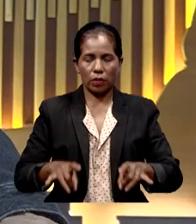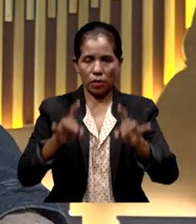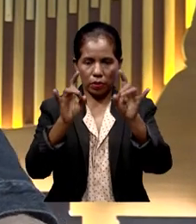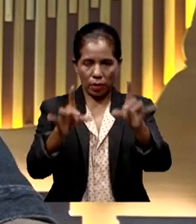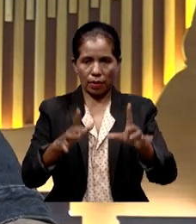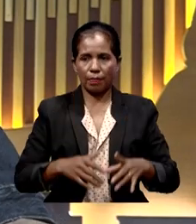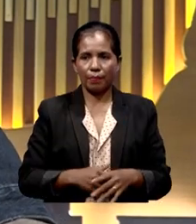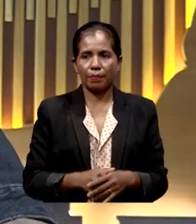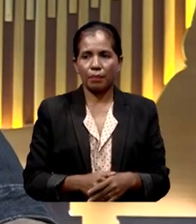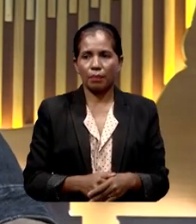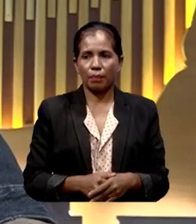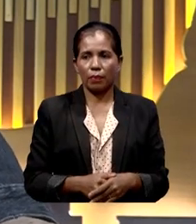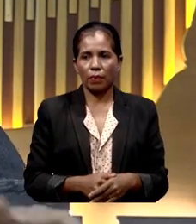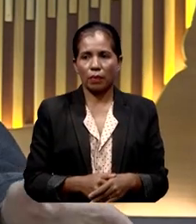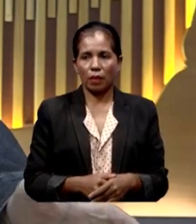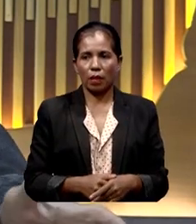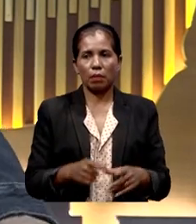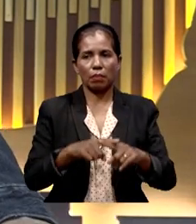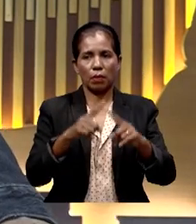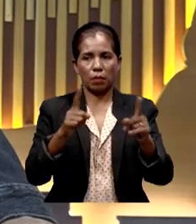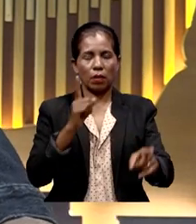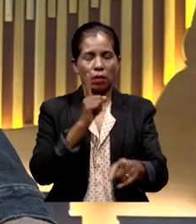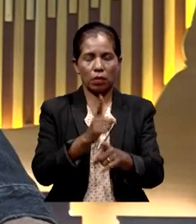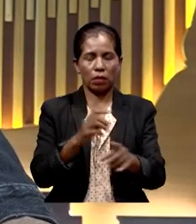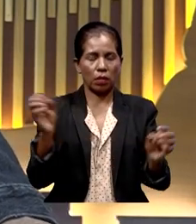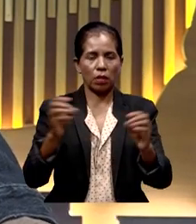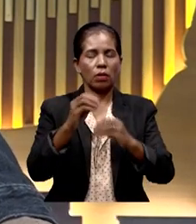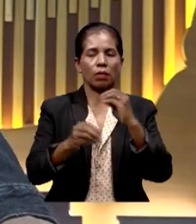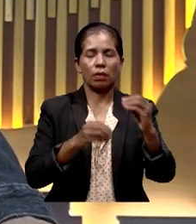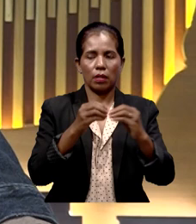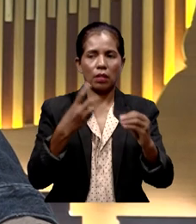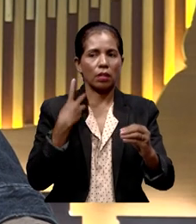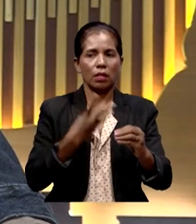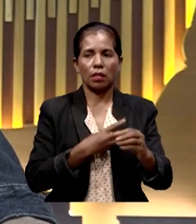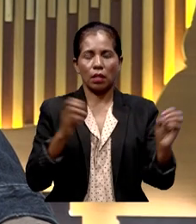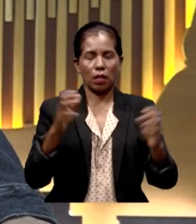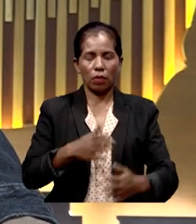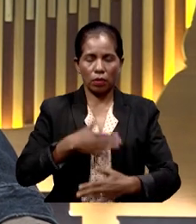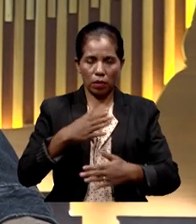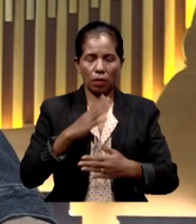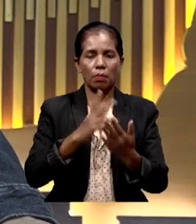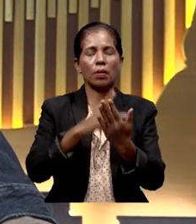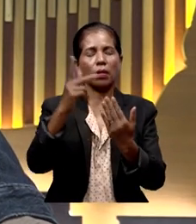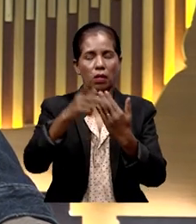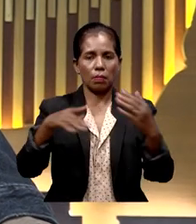Australia. Pertanto, ma bene, è chiaro, la significa che la contenta programma tra gli